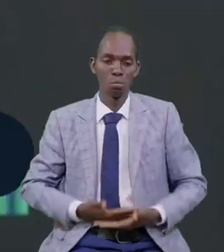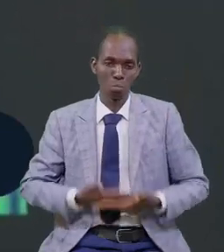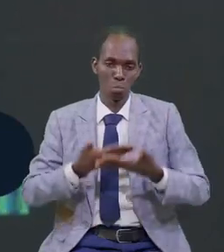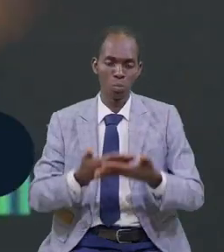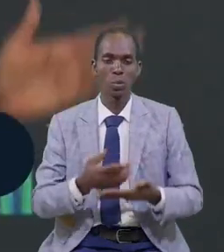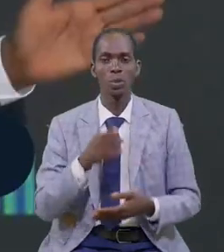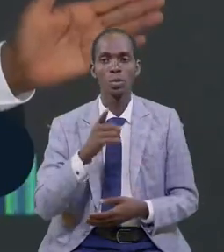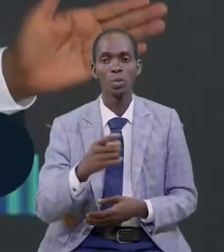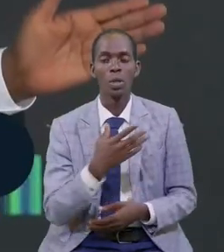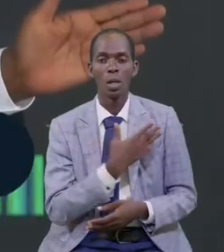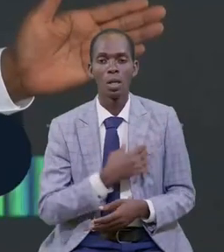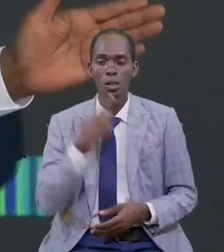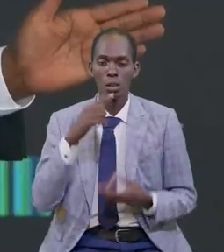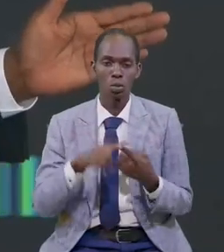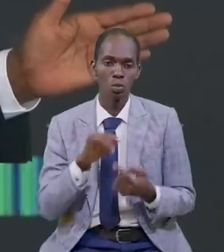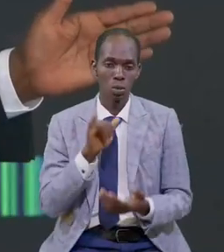de ce fils